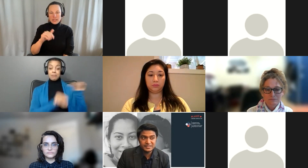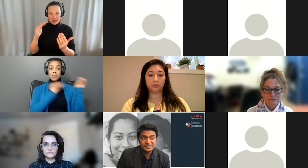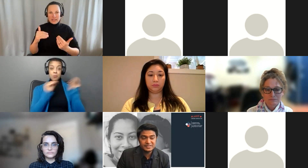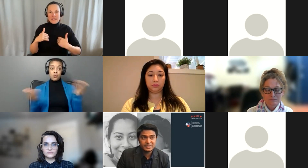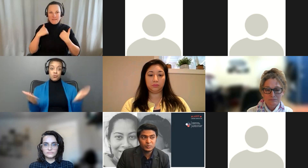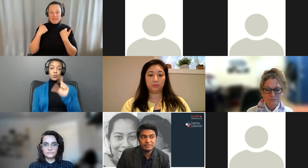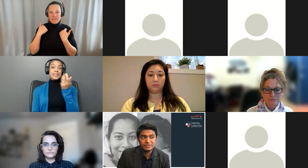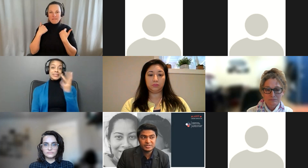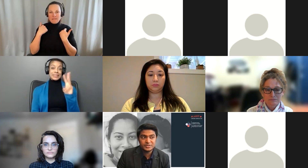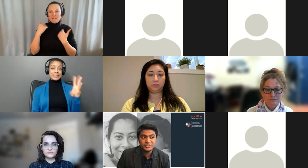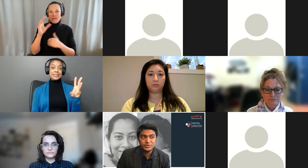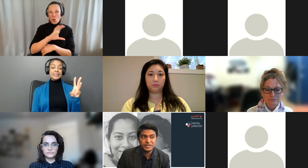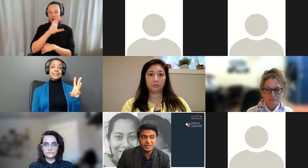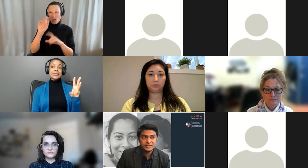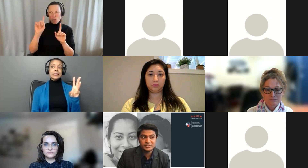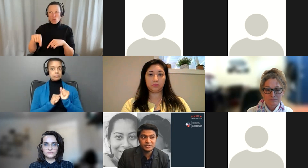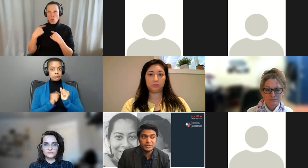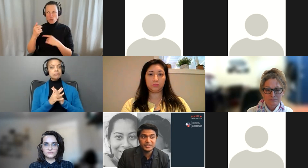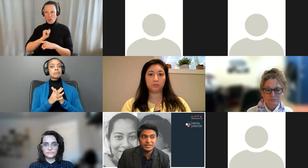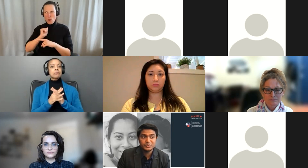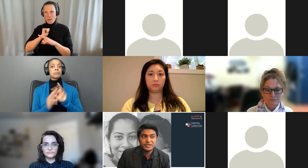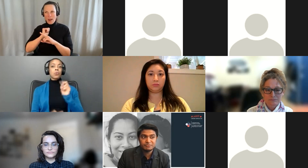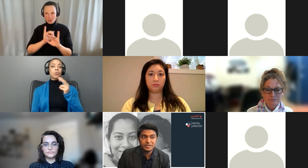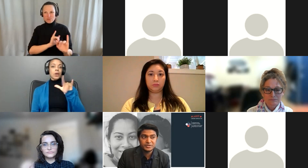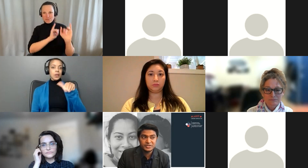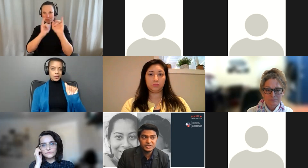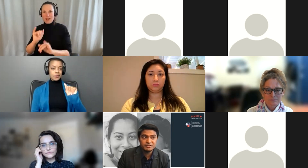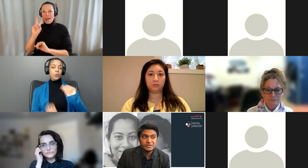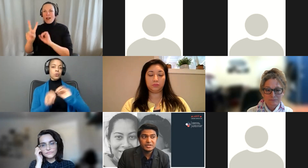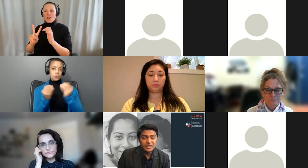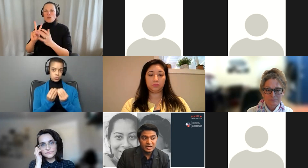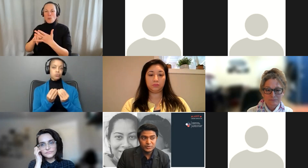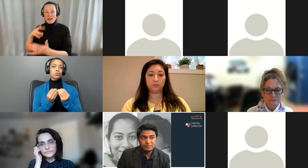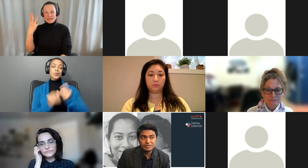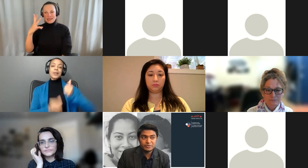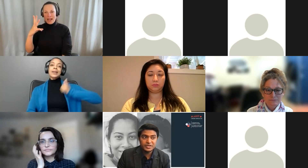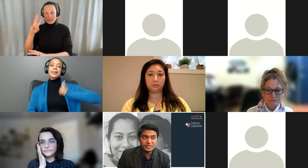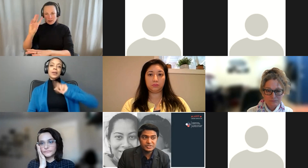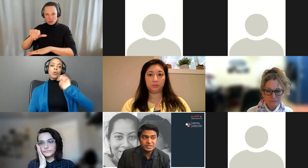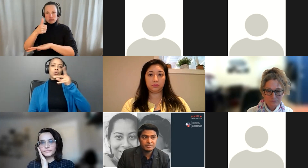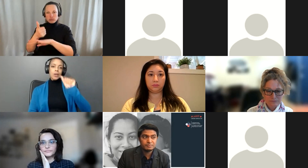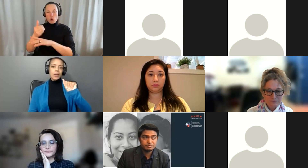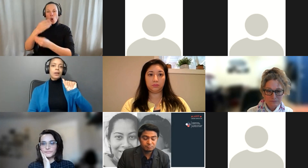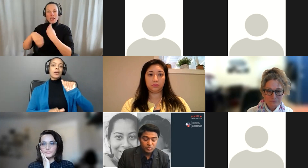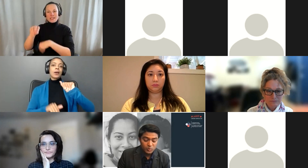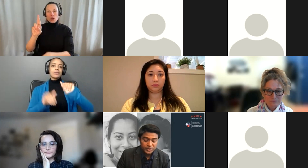que je suis arrivé en 2016, nous avons établi une organisation Rohingya et nous